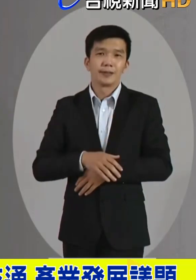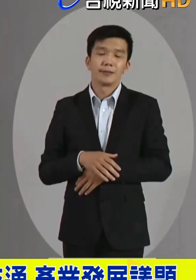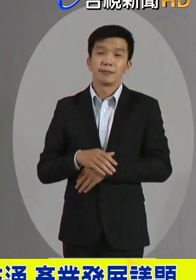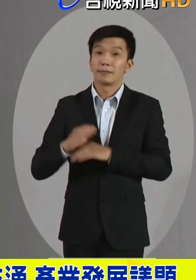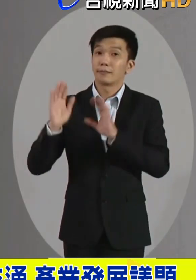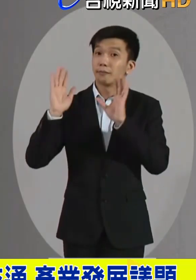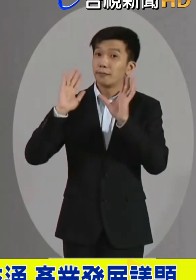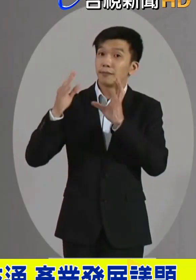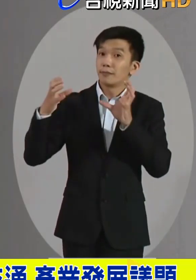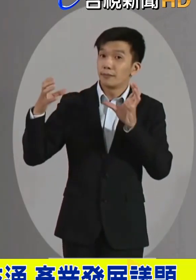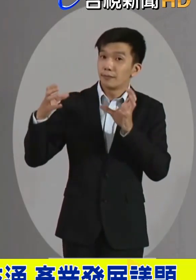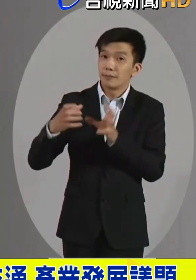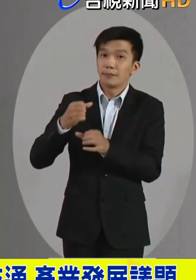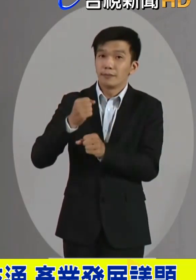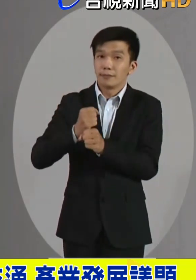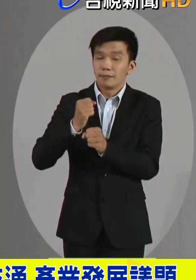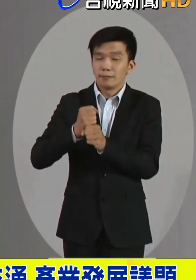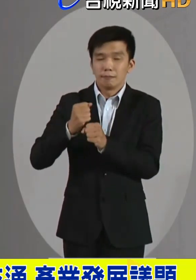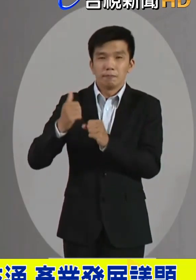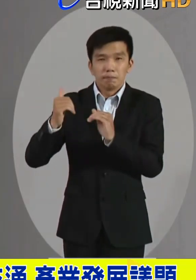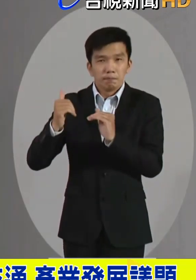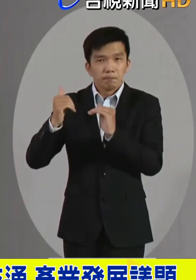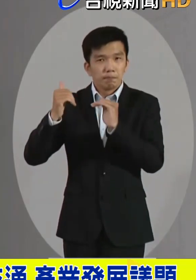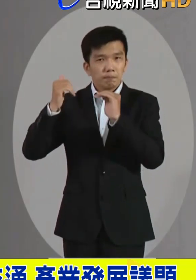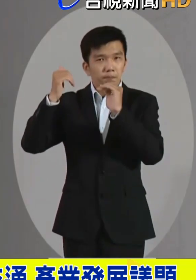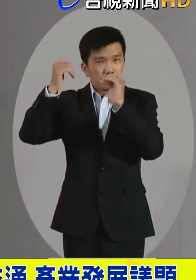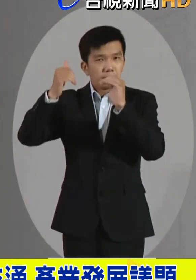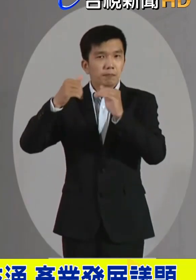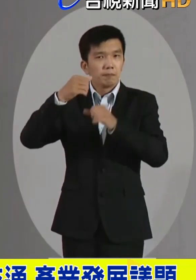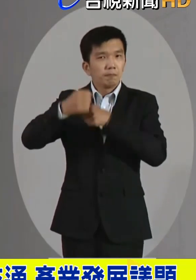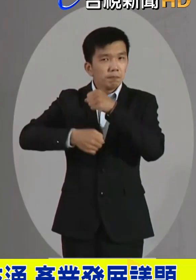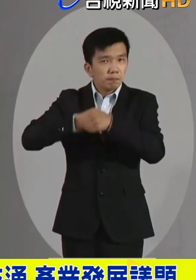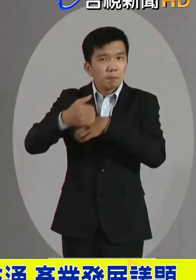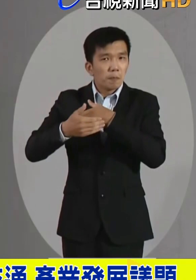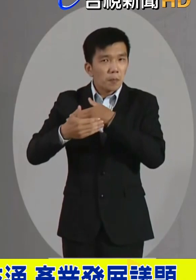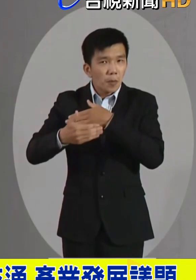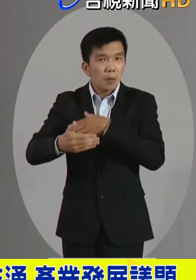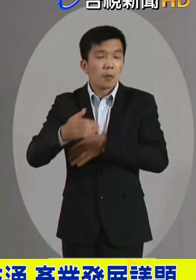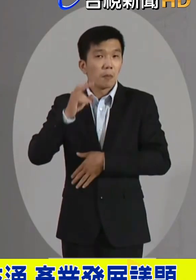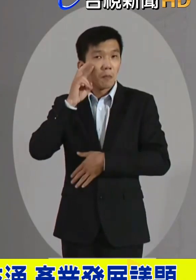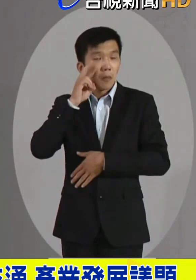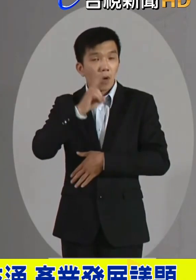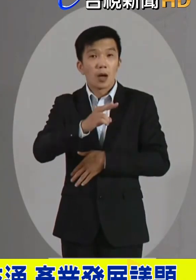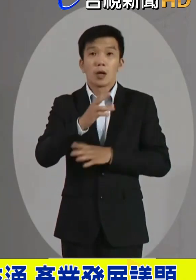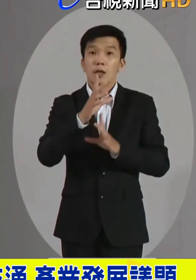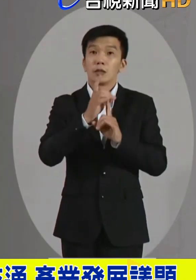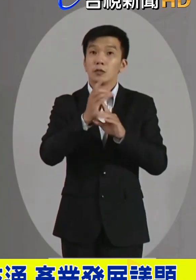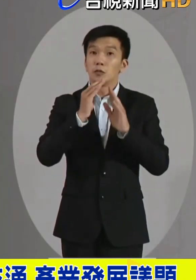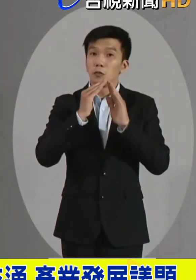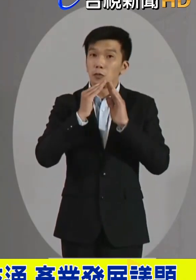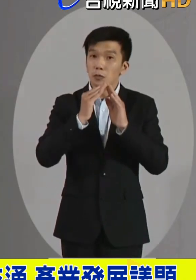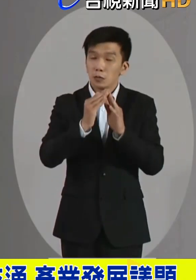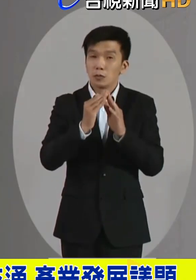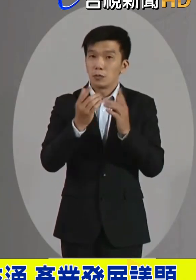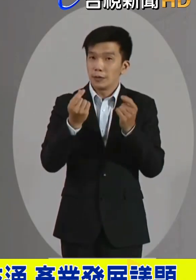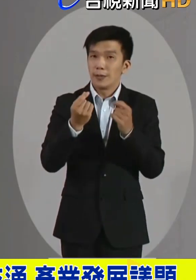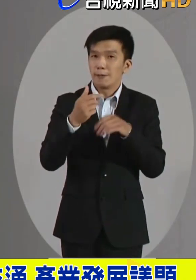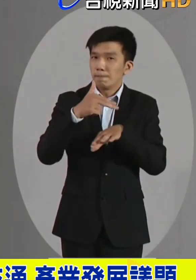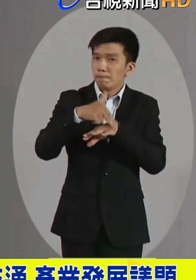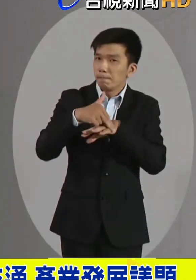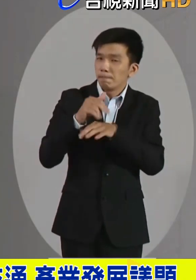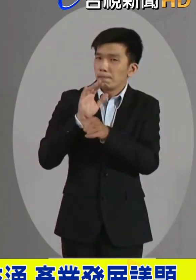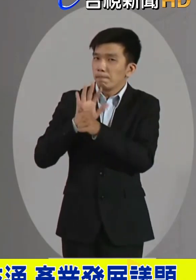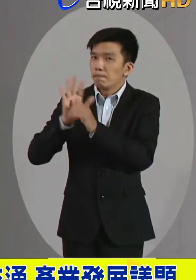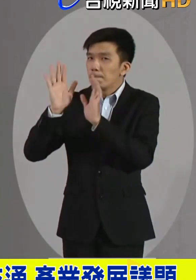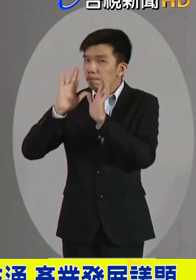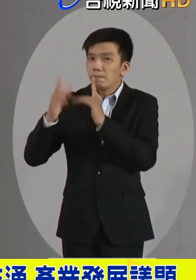在做进行长大跟活动的过程当中，城市也必须要有更多为孩子的